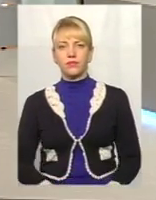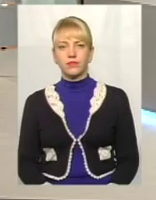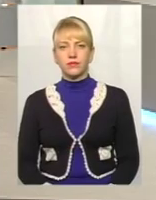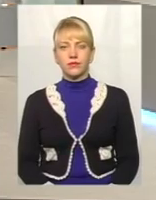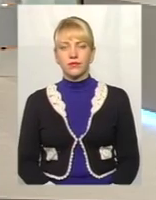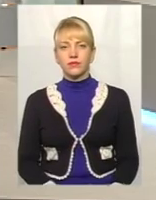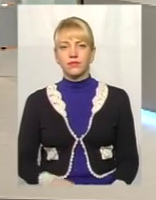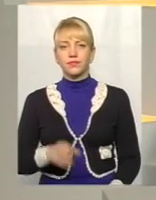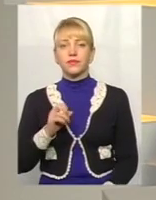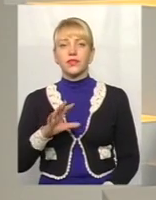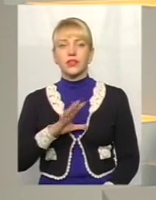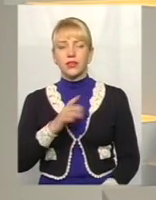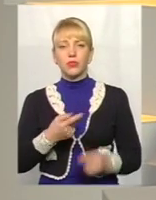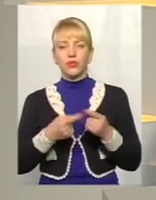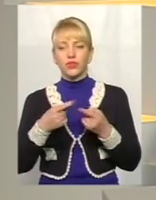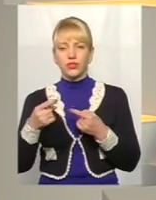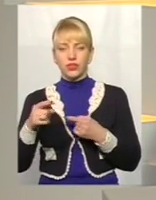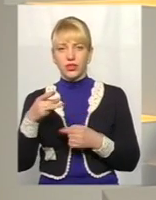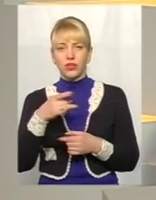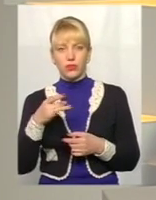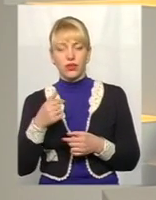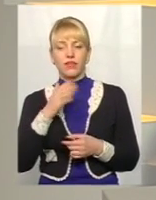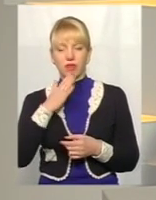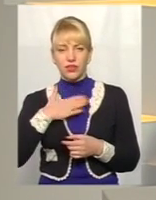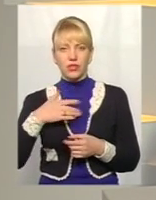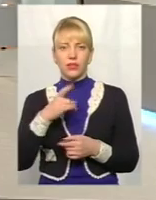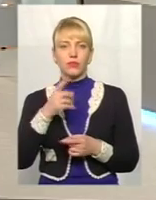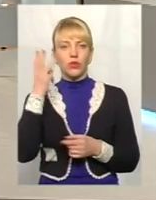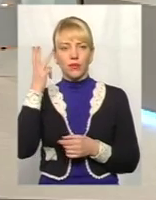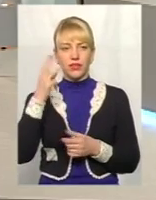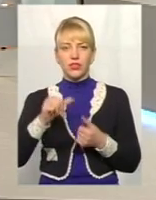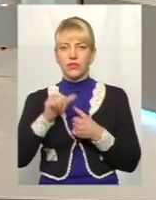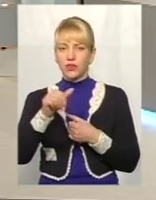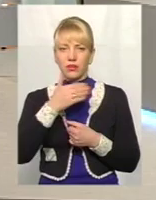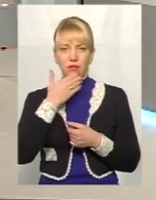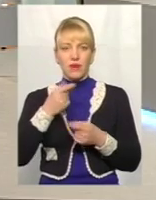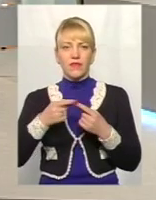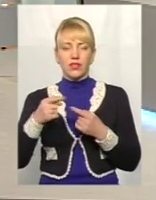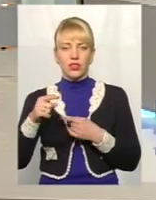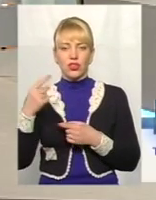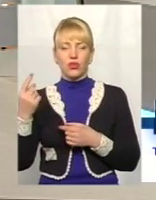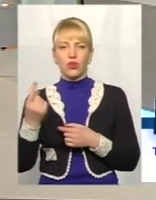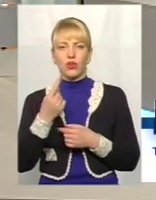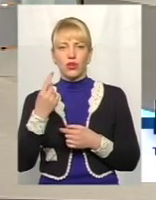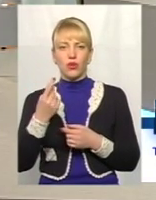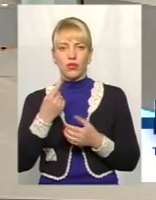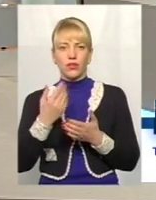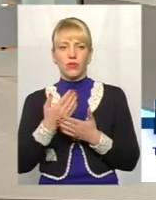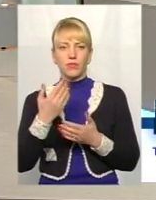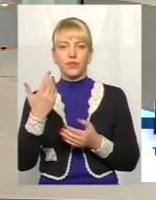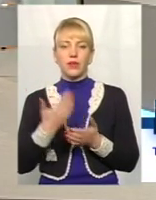як це було і в наших регіонах, тому що ми Хмельниччина не відділена від інших, так, навіть в тій Одесі.